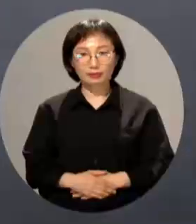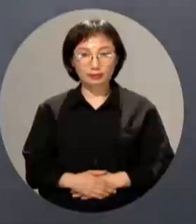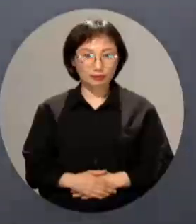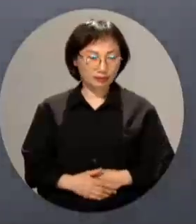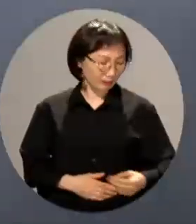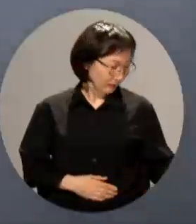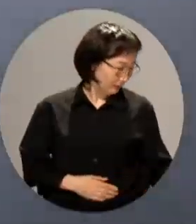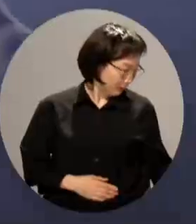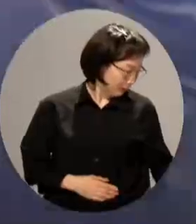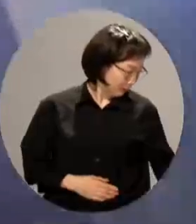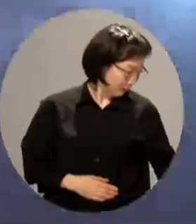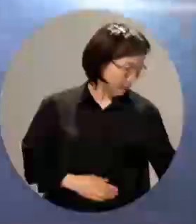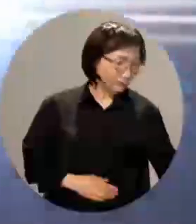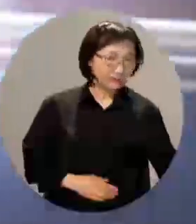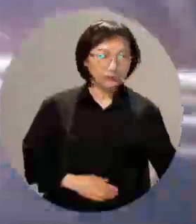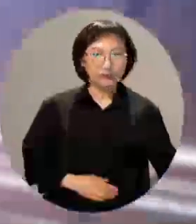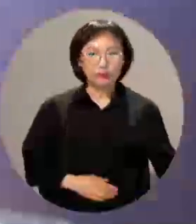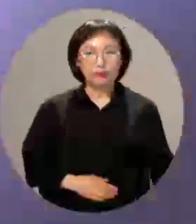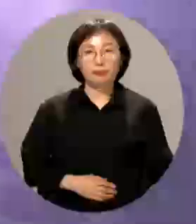아